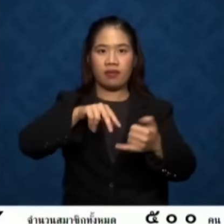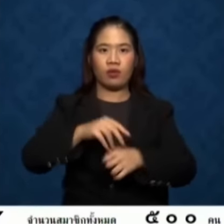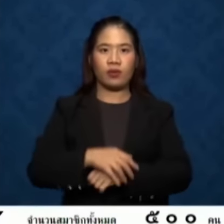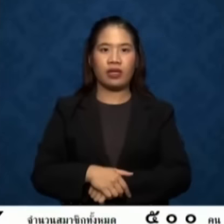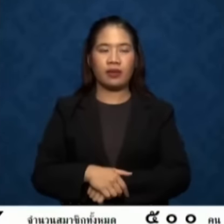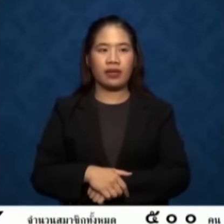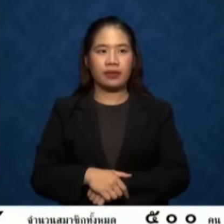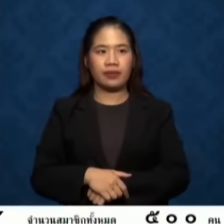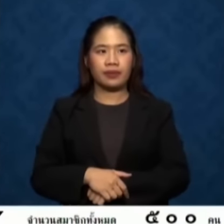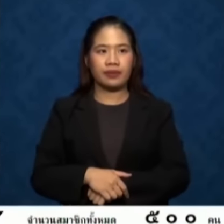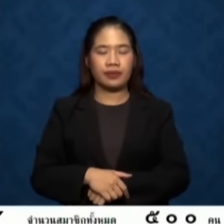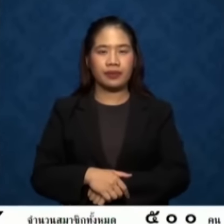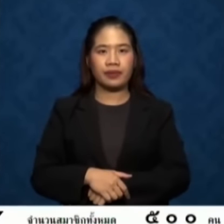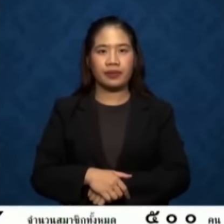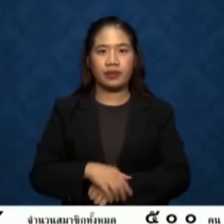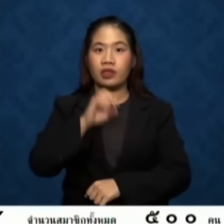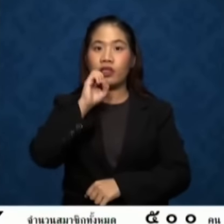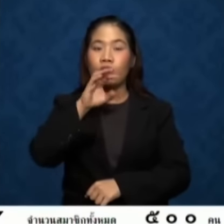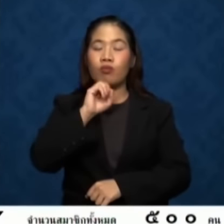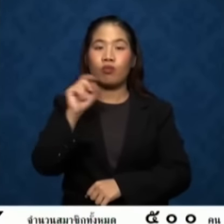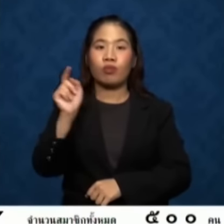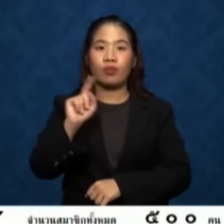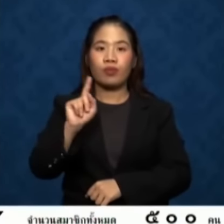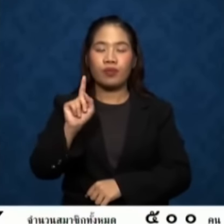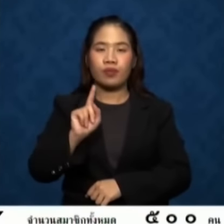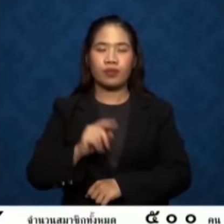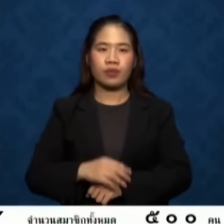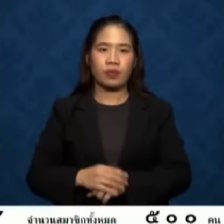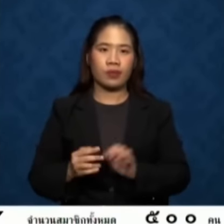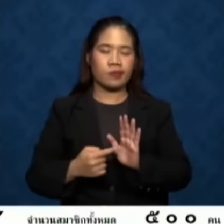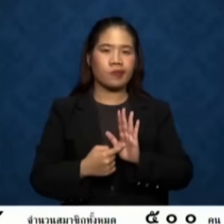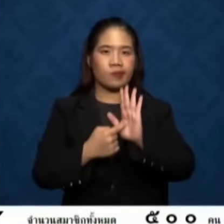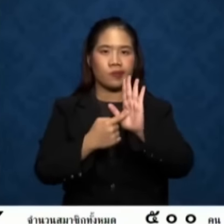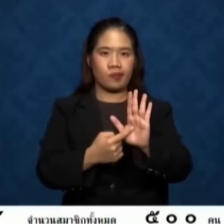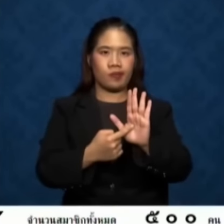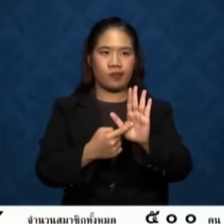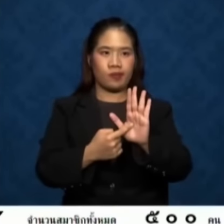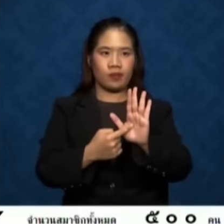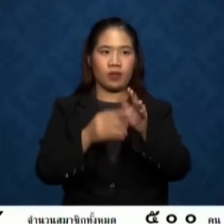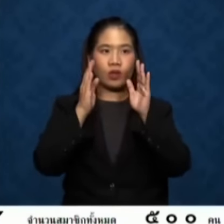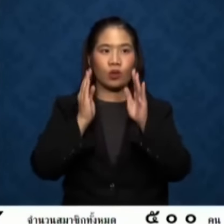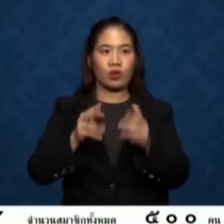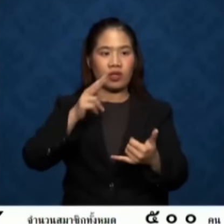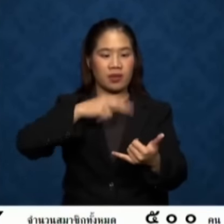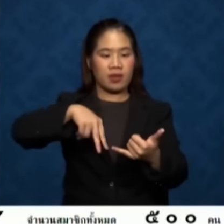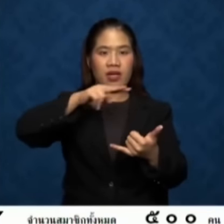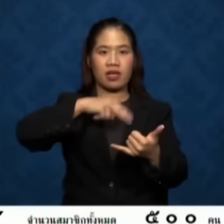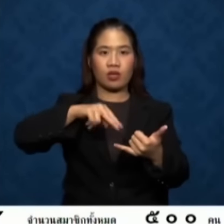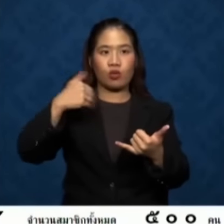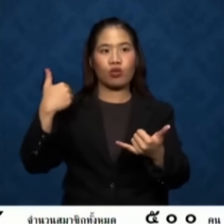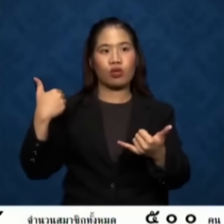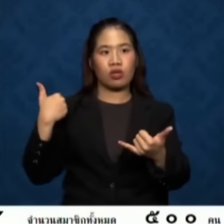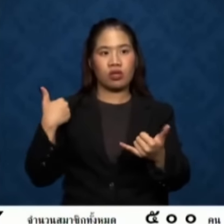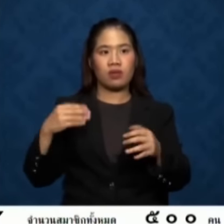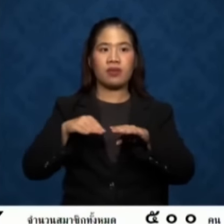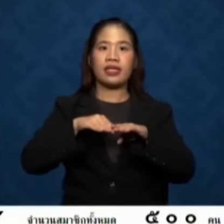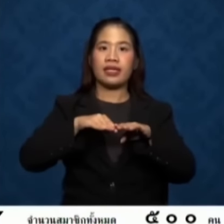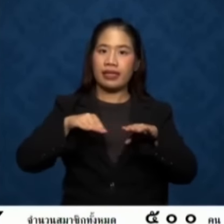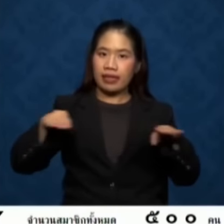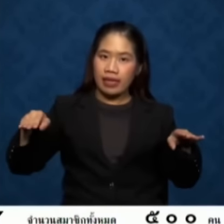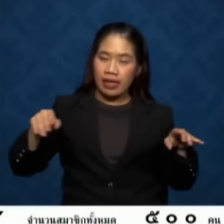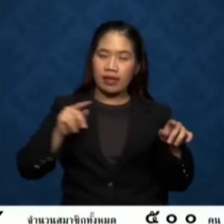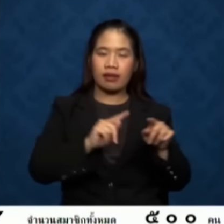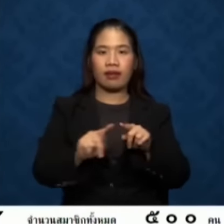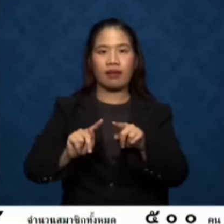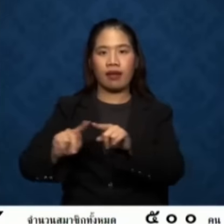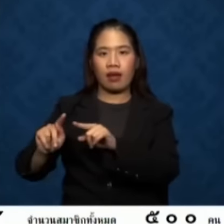ำก็ยังบอกว่ากรณีผู้ไปรักษาตัวก็จะมีเกณฑ์หลายเกณฑ์เกณฑ์หนึ่